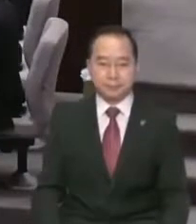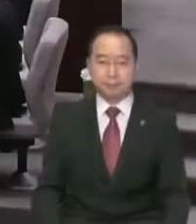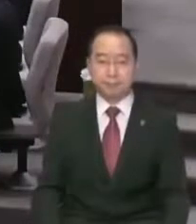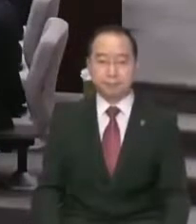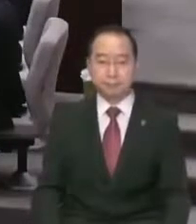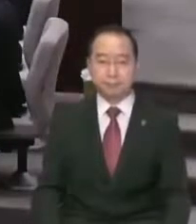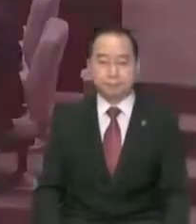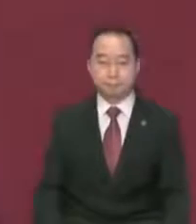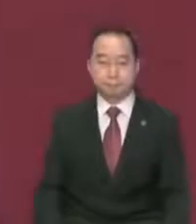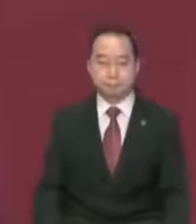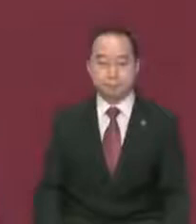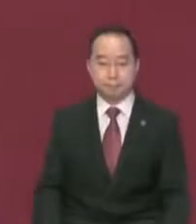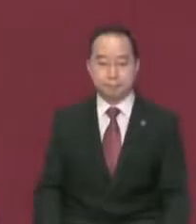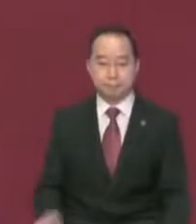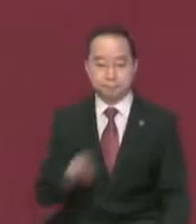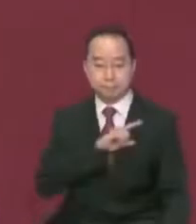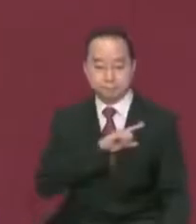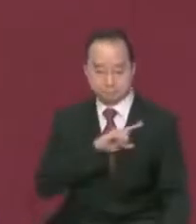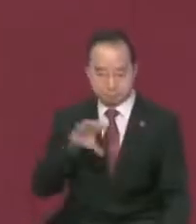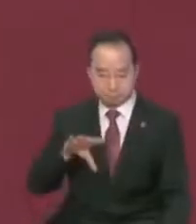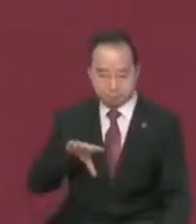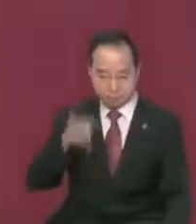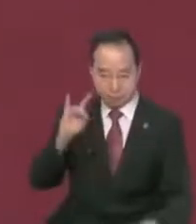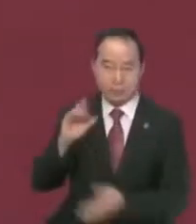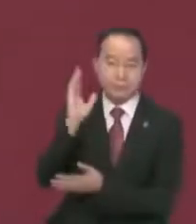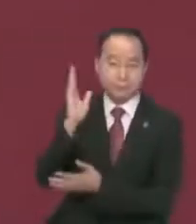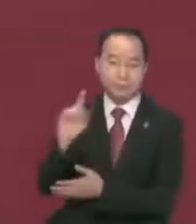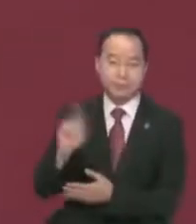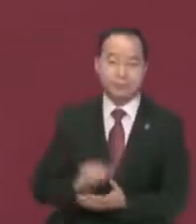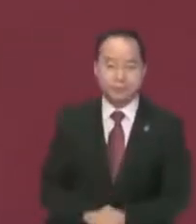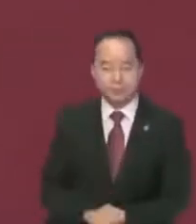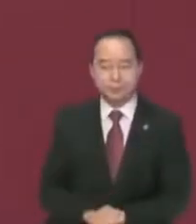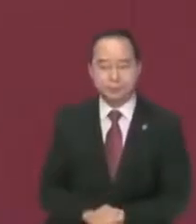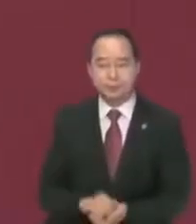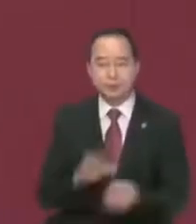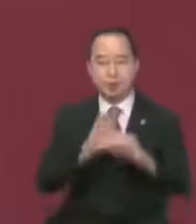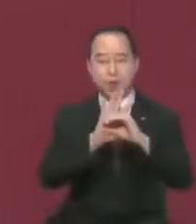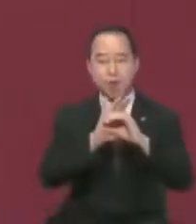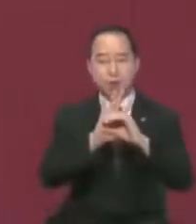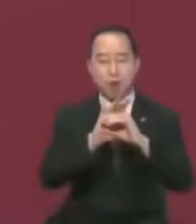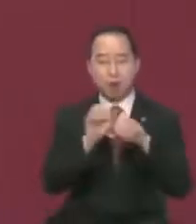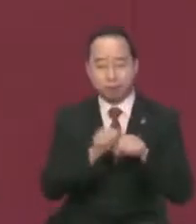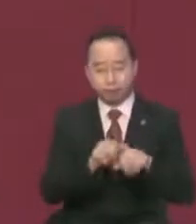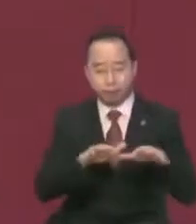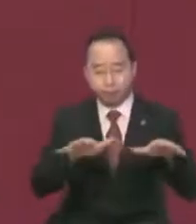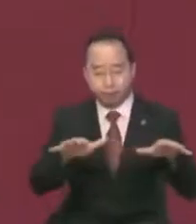먼저 코로나19로 숨지신 모든 분의 명복을 빕니다.